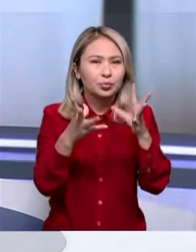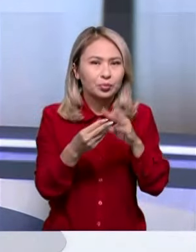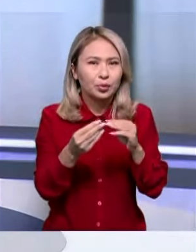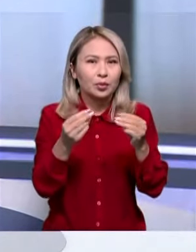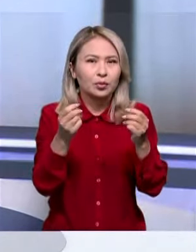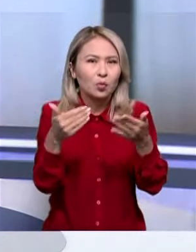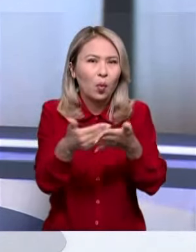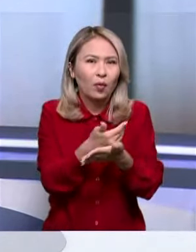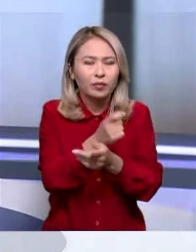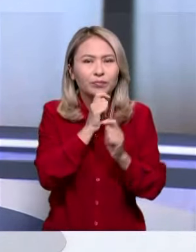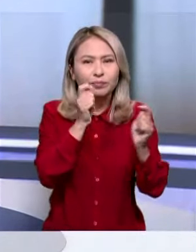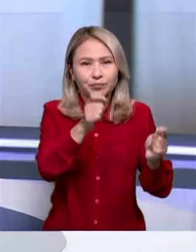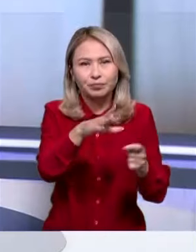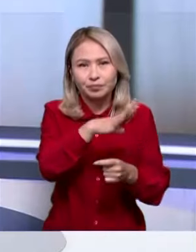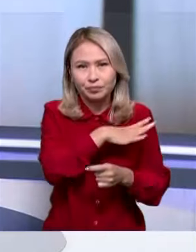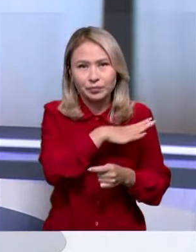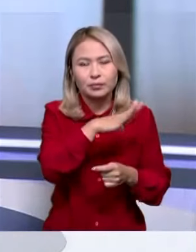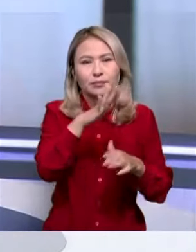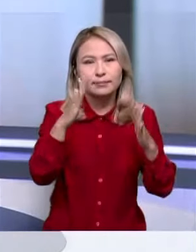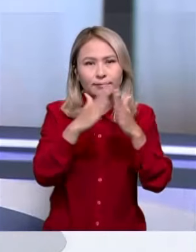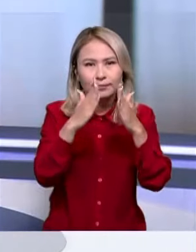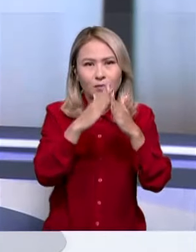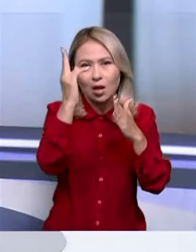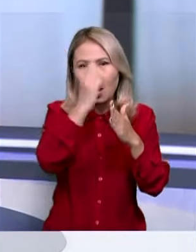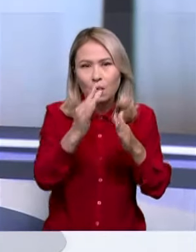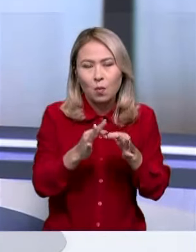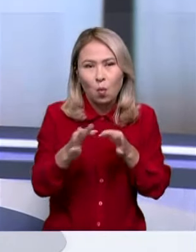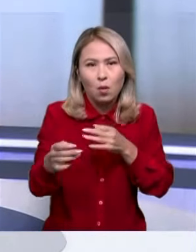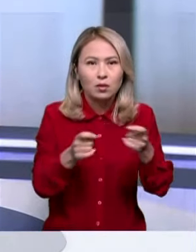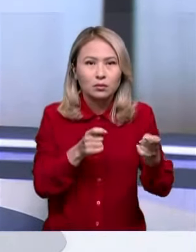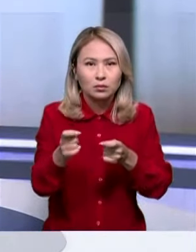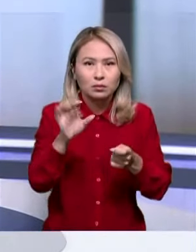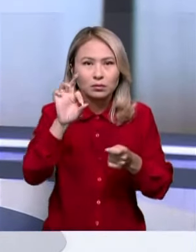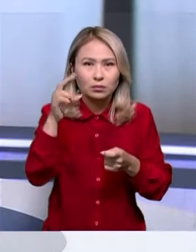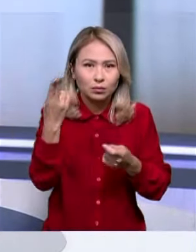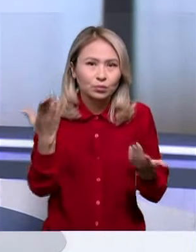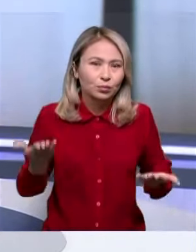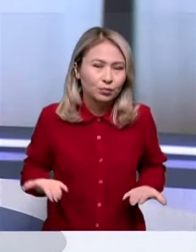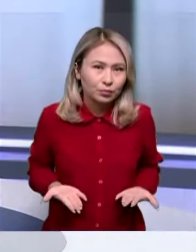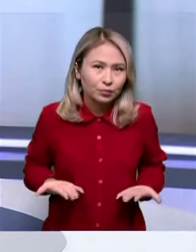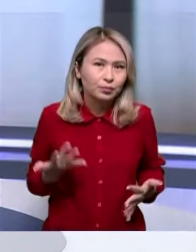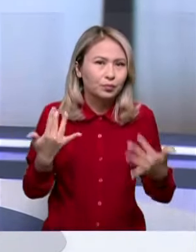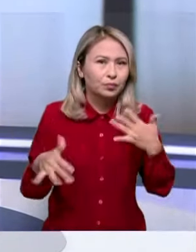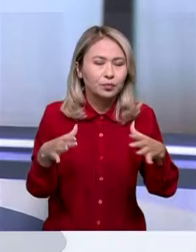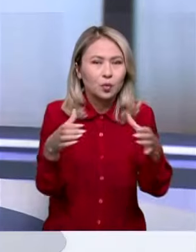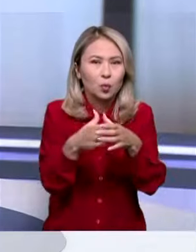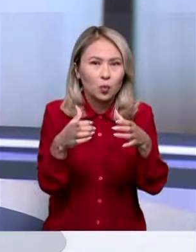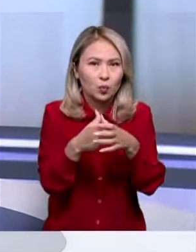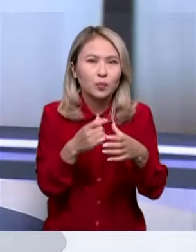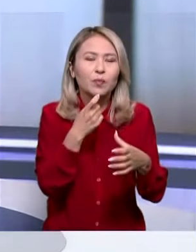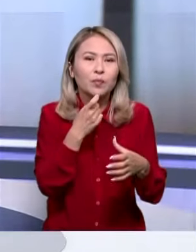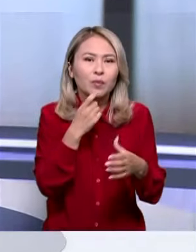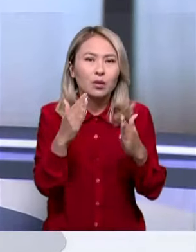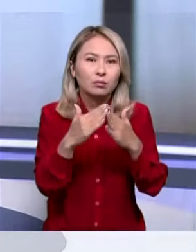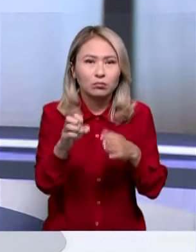кілттері салтанатты түрде табысталды. Бұл баспаналар Ақмола облысы әкімдігі тарапынан әлеуметтік тұрғыдан осал топтарды тұрғын